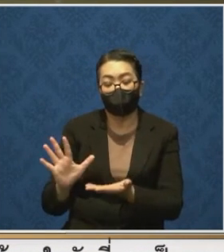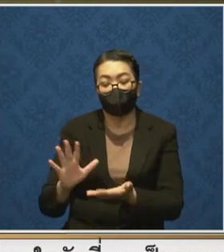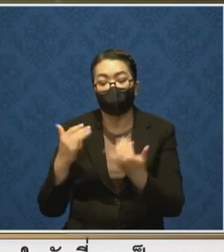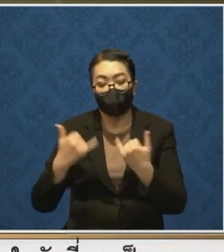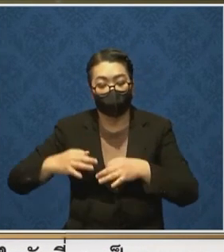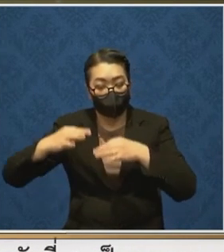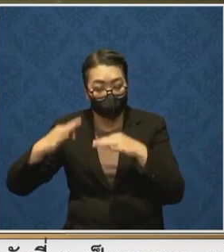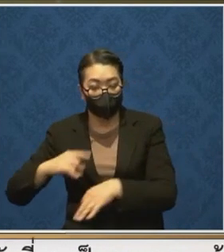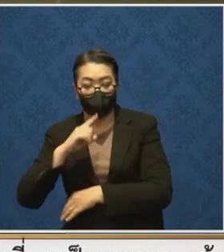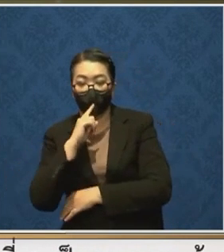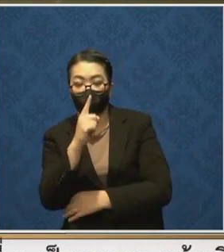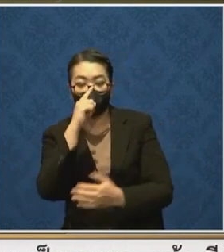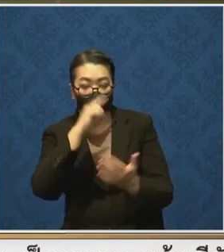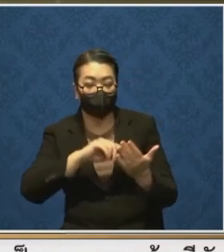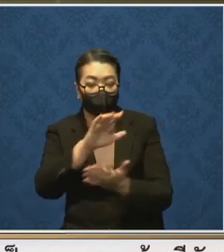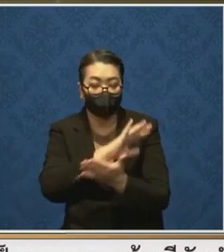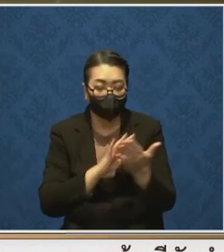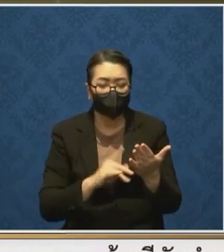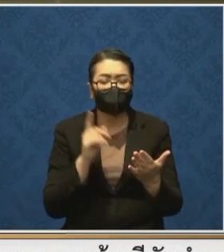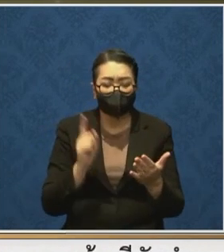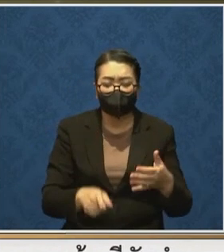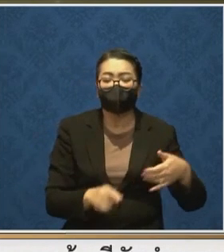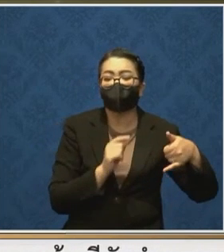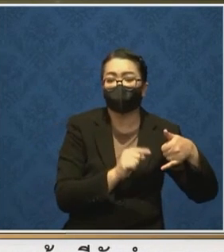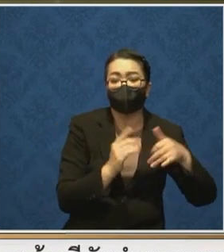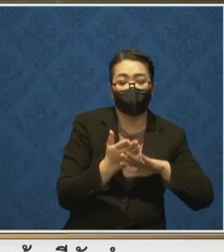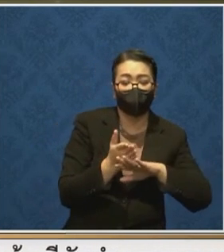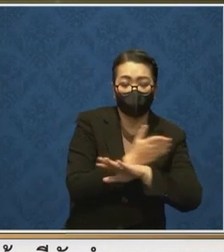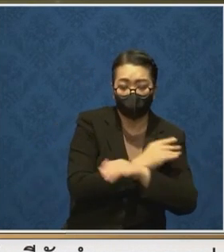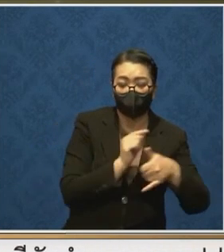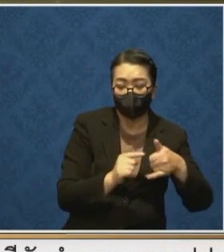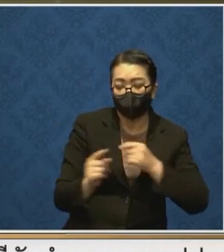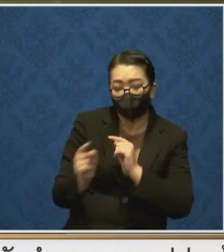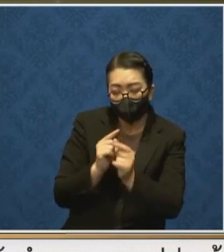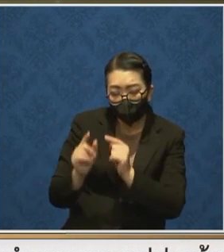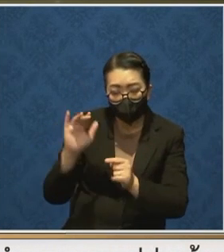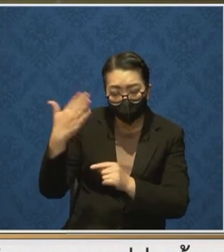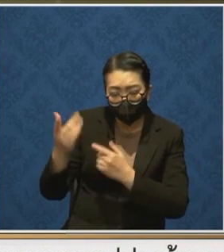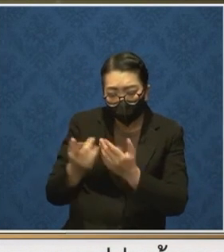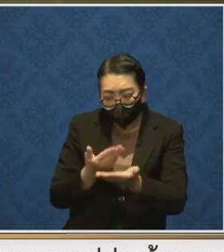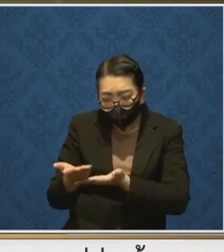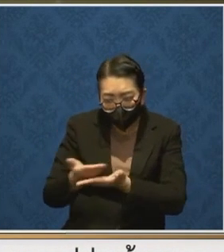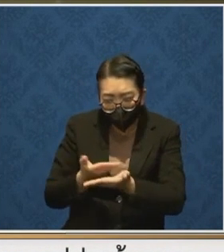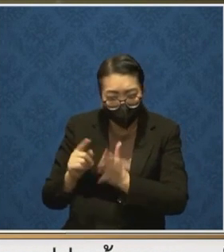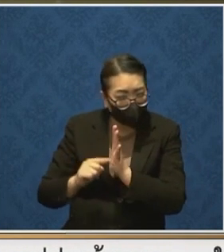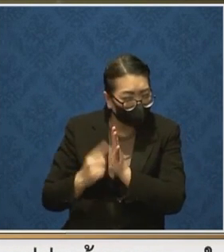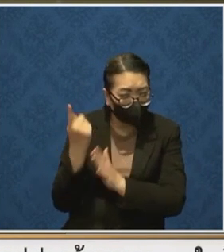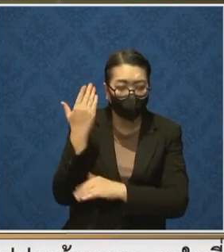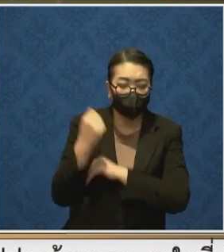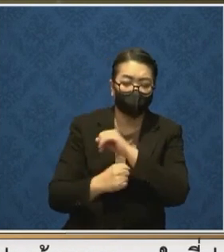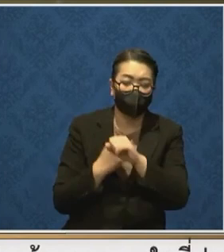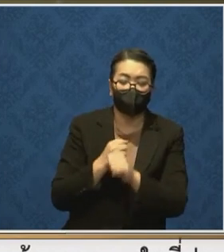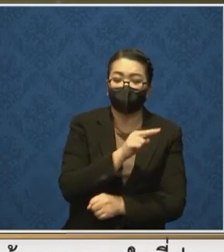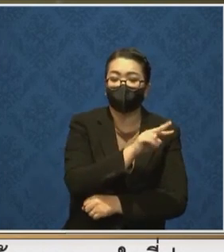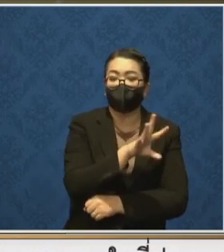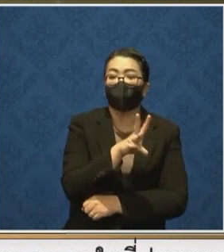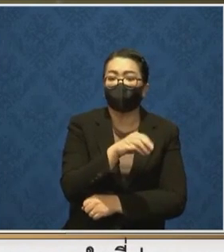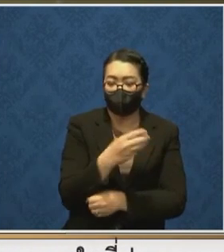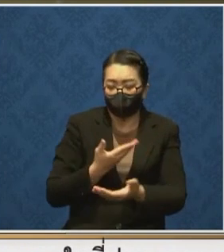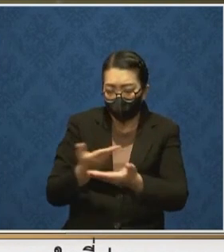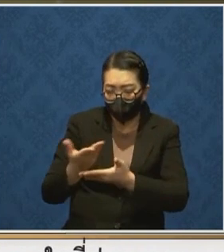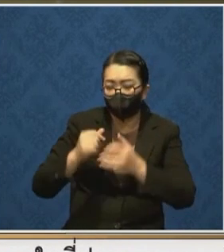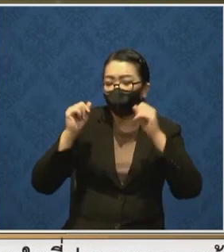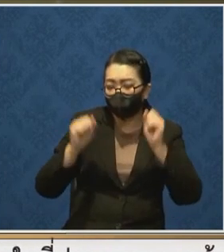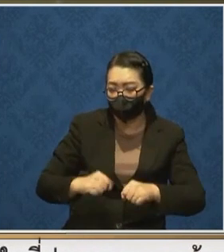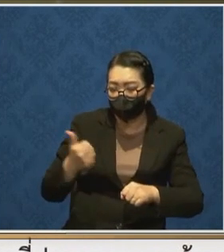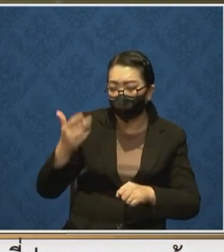ัดสิใจฟ้องรประเทศไยจรง ๆ แล้วพเอกประยุทธ สามารถเจราจาร์ต่รองก Kingsgate ได้ตั้งต่ปี 2560 เพื่อไม